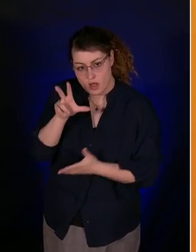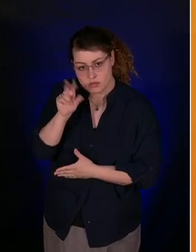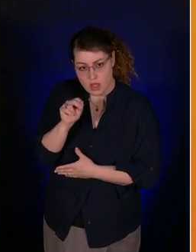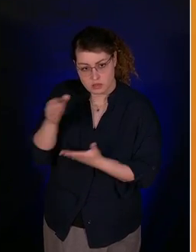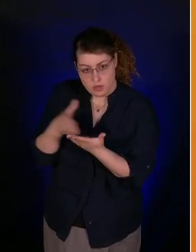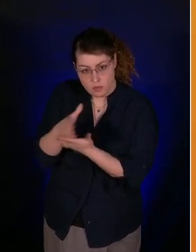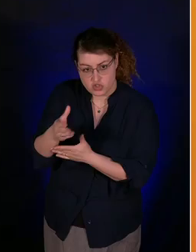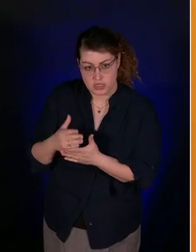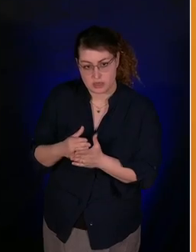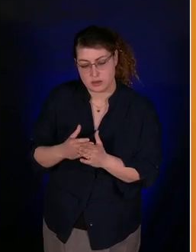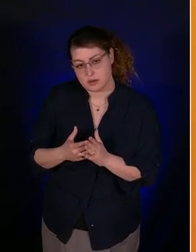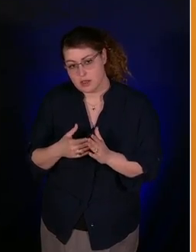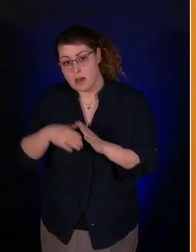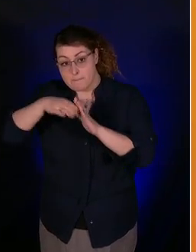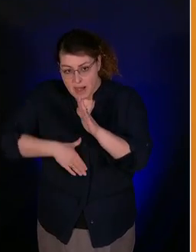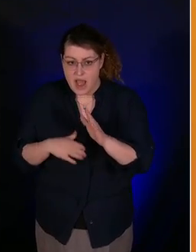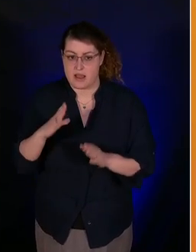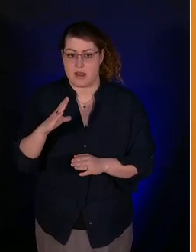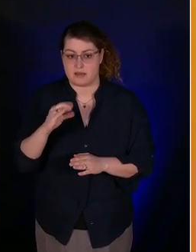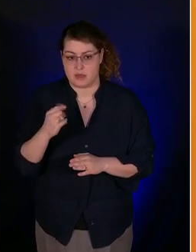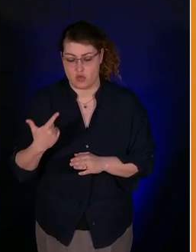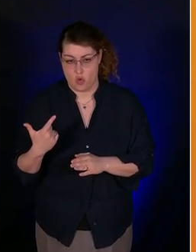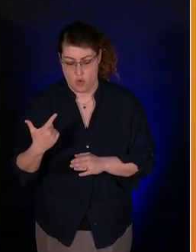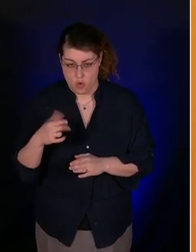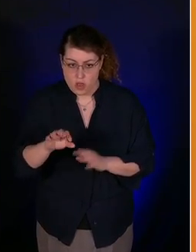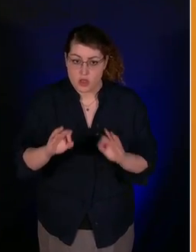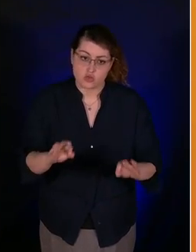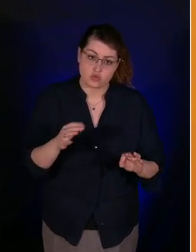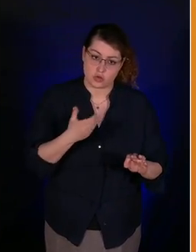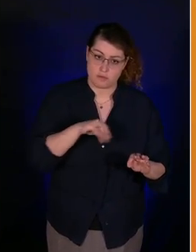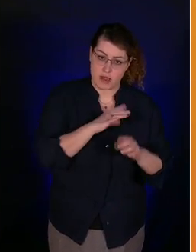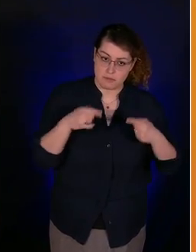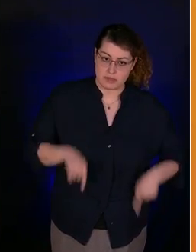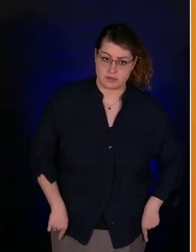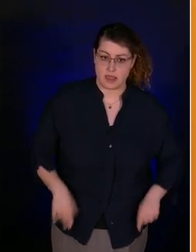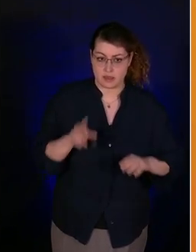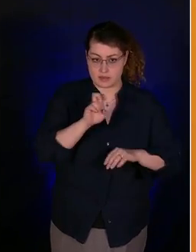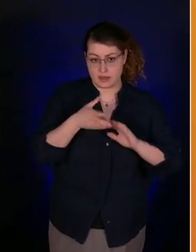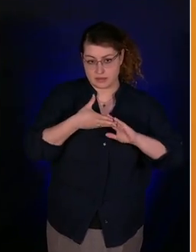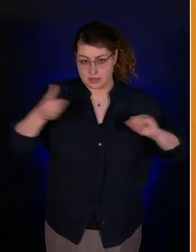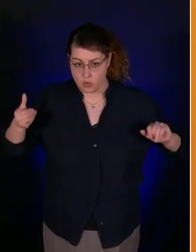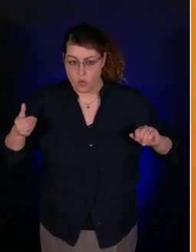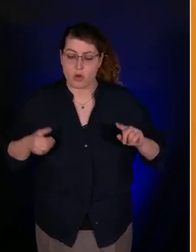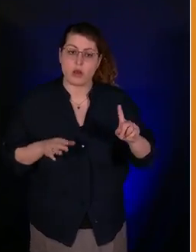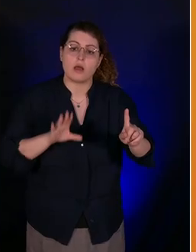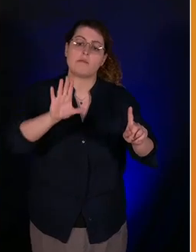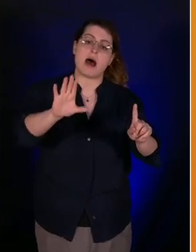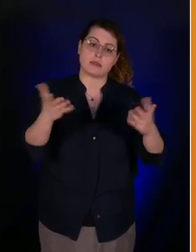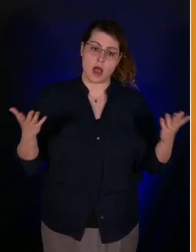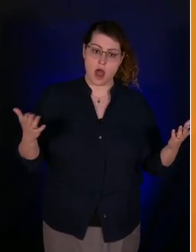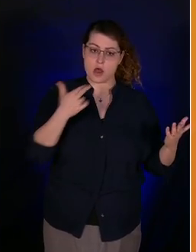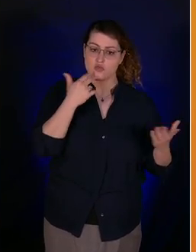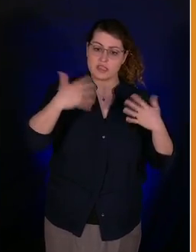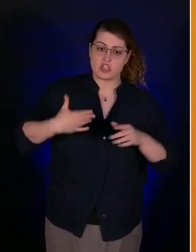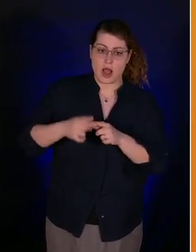carbone. Il faut conclure, camarade, s'il te plaît. Par le ministère de la Transition écologique. Je ne fais qu'utiliser les procédés que vous avez